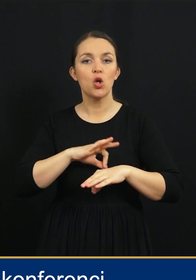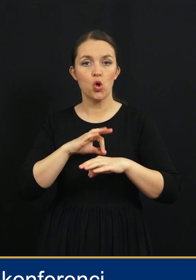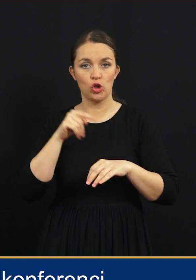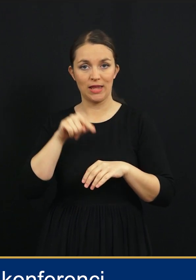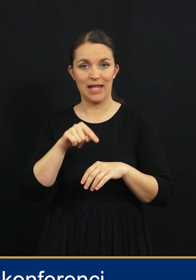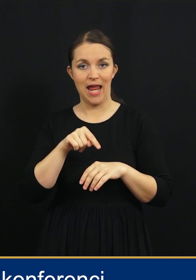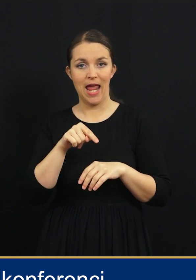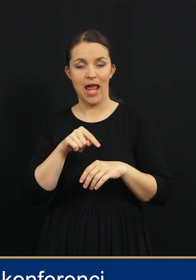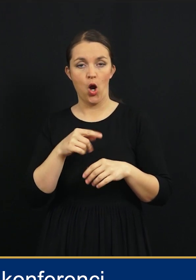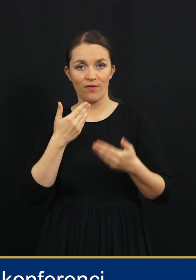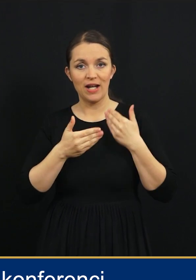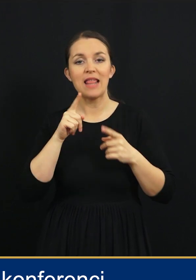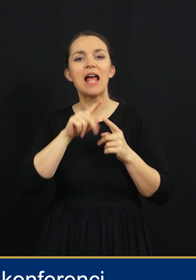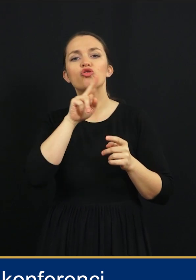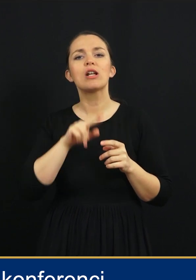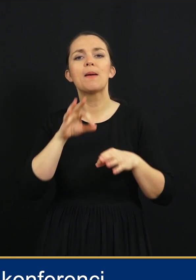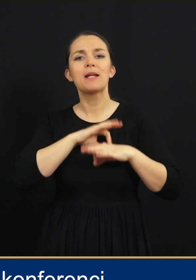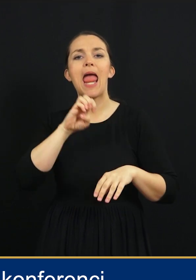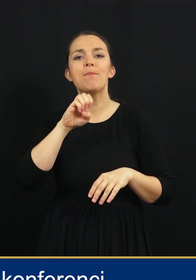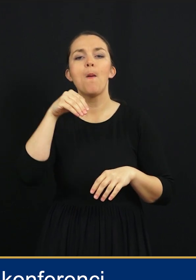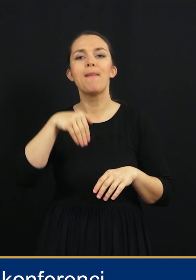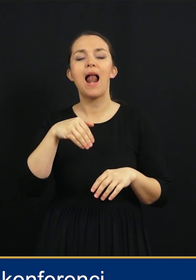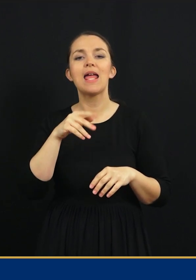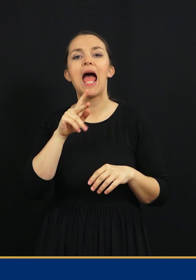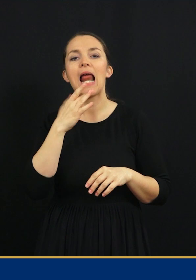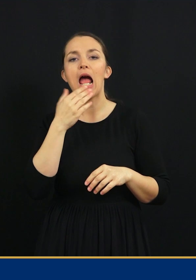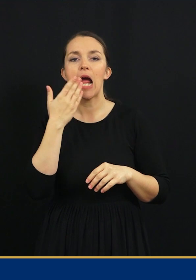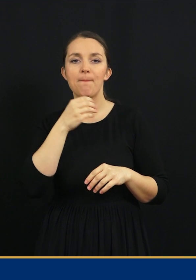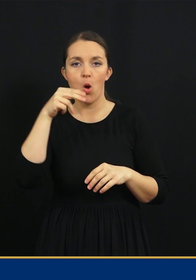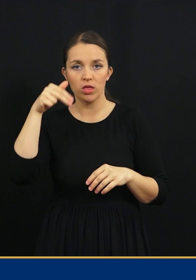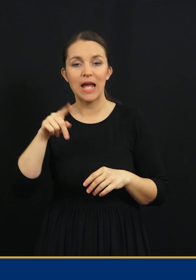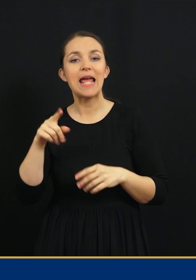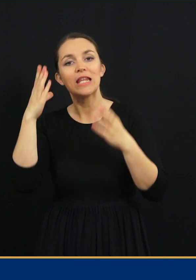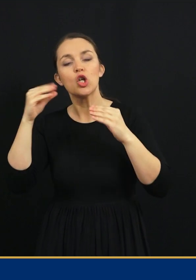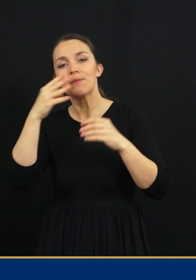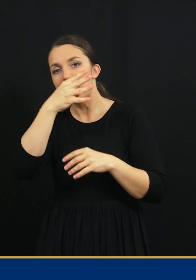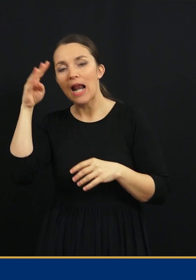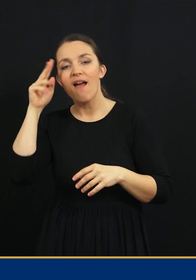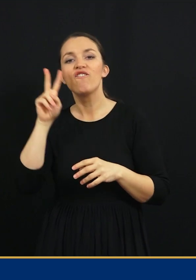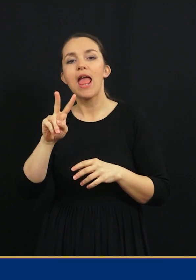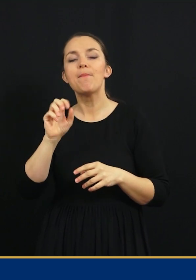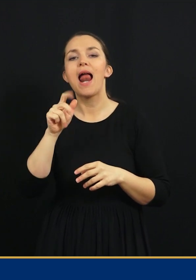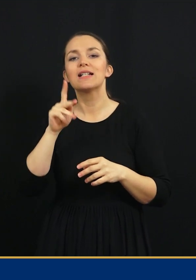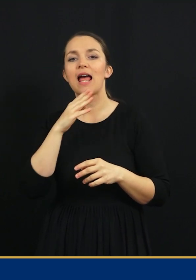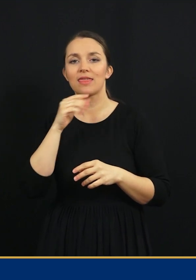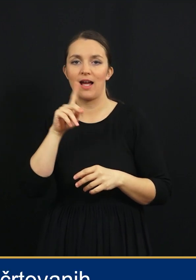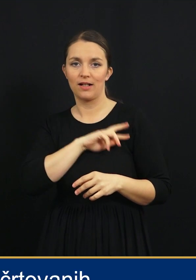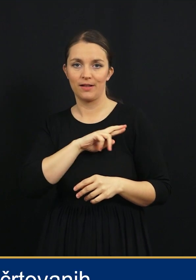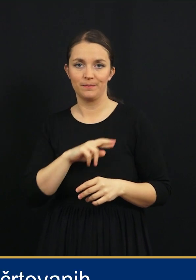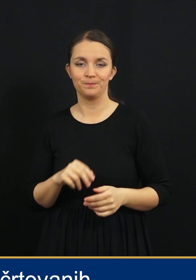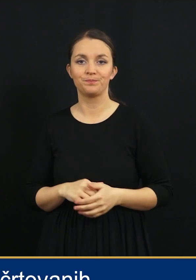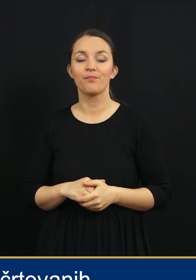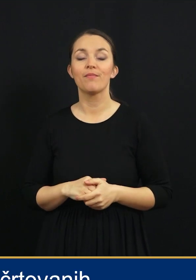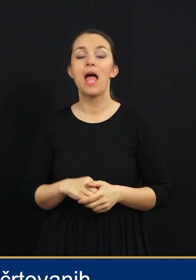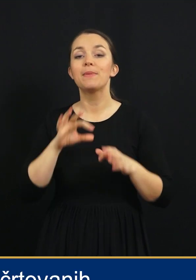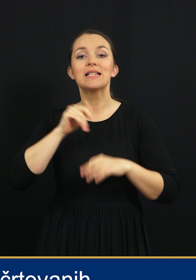konferenci, tadžikistanski predsednik Emomali Rahmon in nizozemski kralj William Alexander.